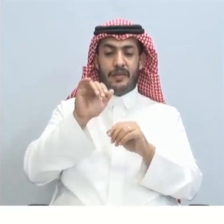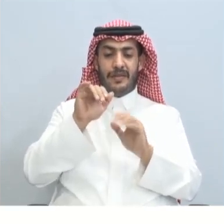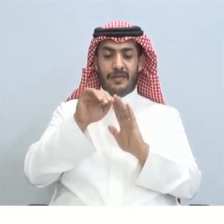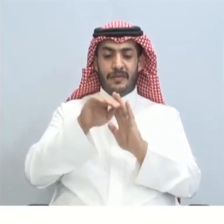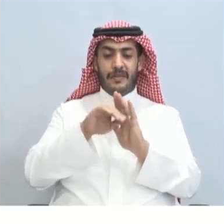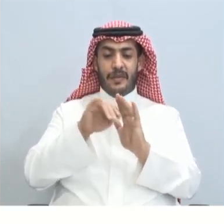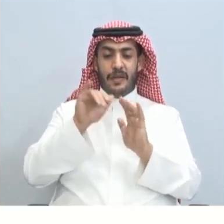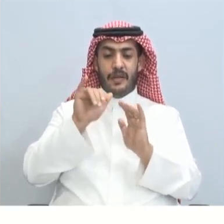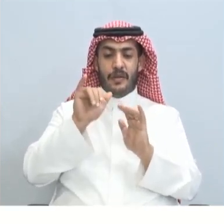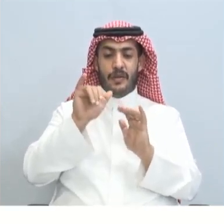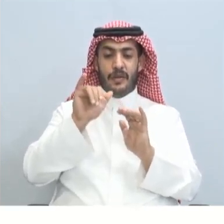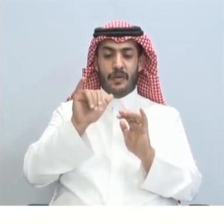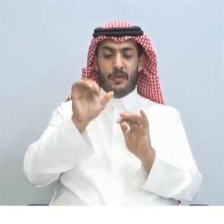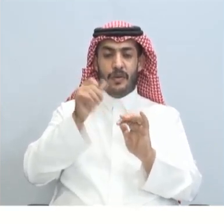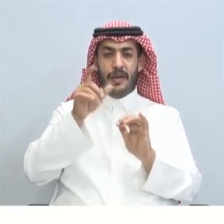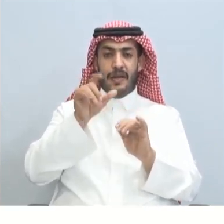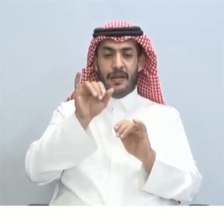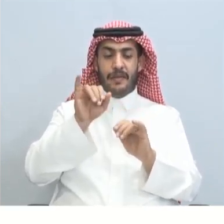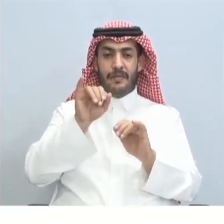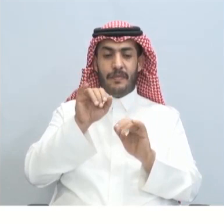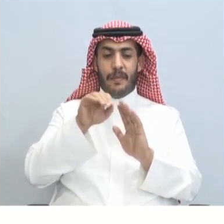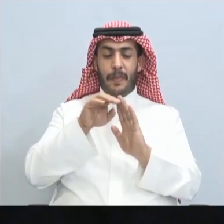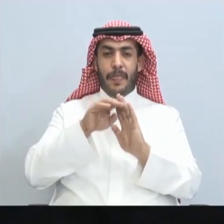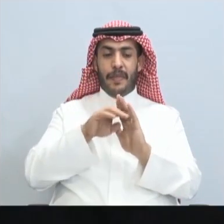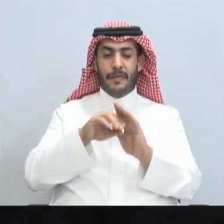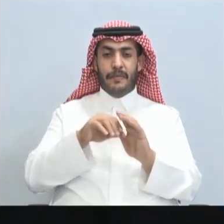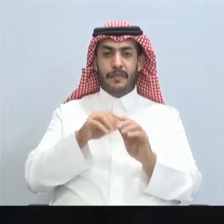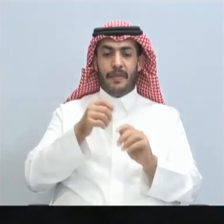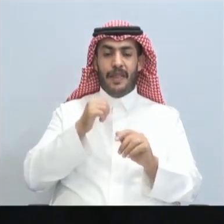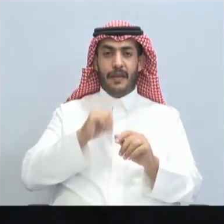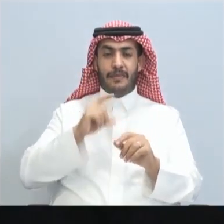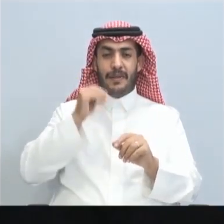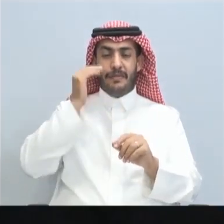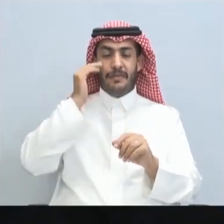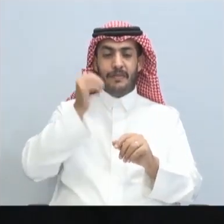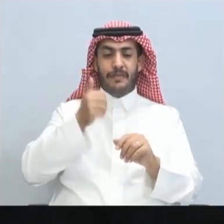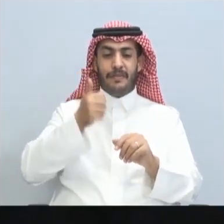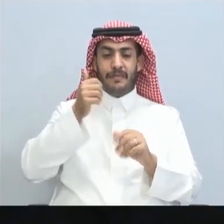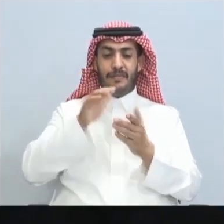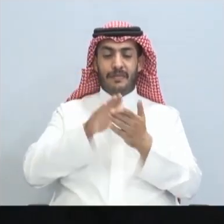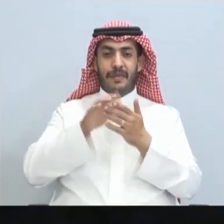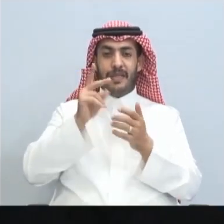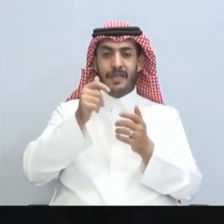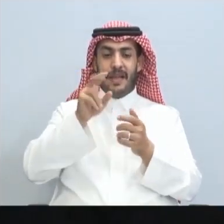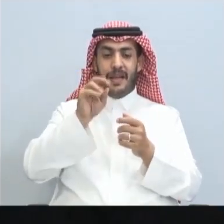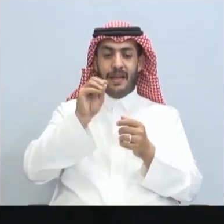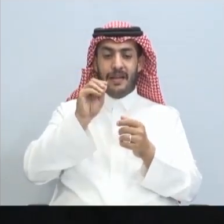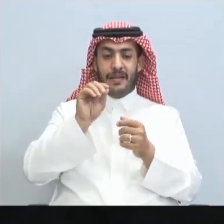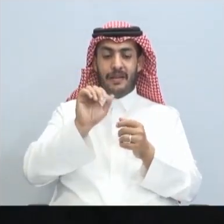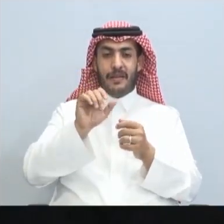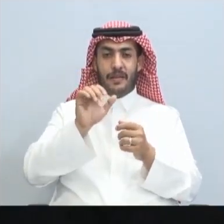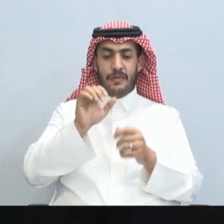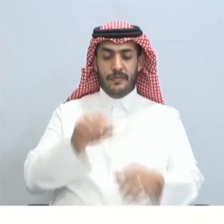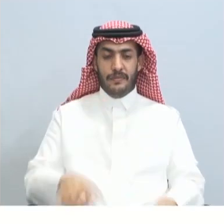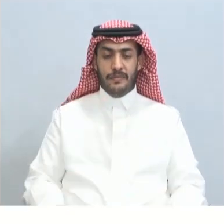المستخدم عزيزي الطالبه عزيزي الطالب عزيزتي الطالبه في عمليه انتاج الطاقه او انتاج